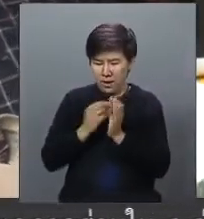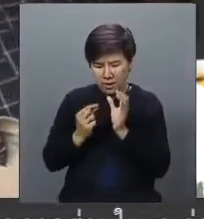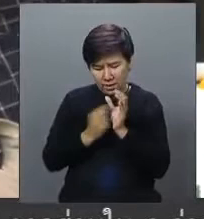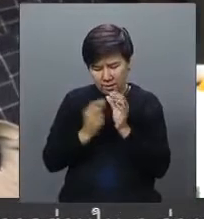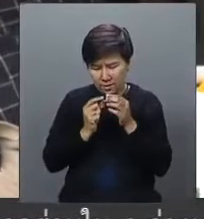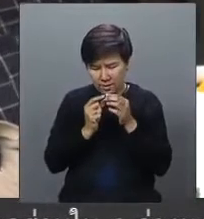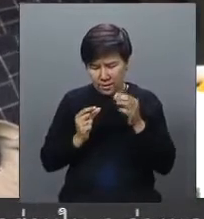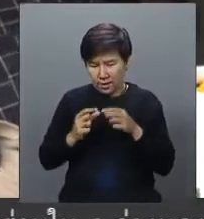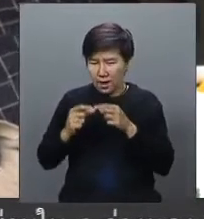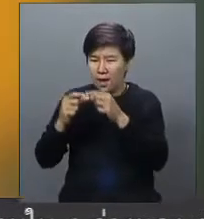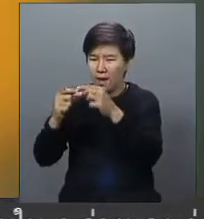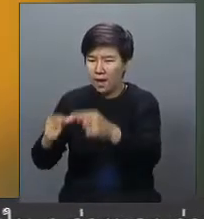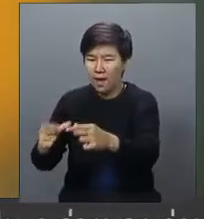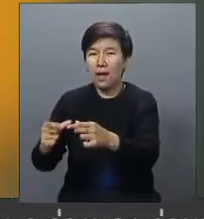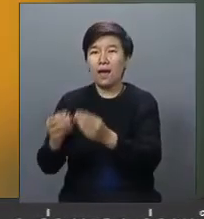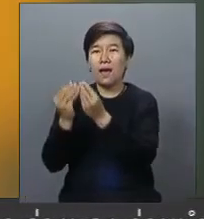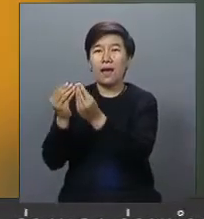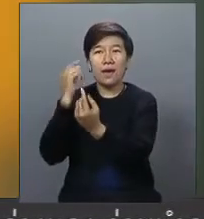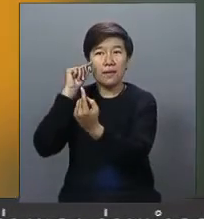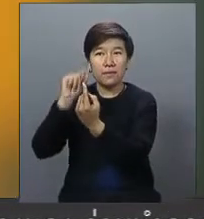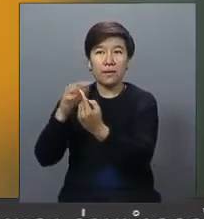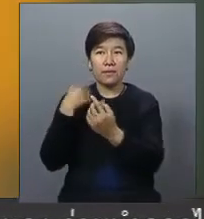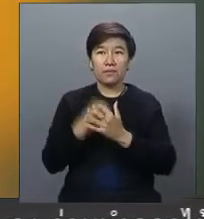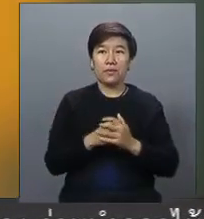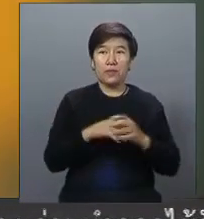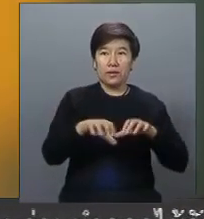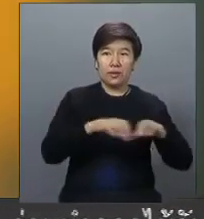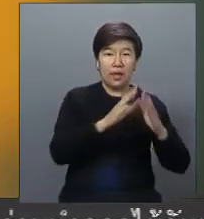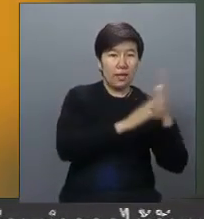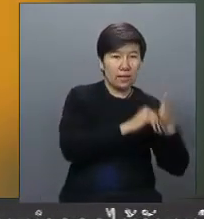ของที่ระลึกพร้อมกับจัดดอกไม้สีแดงและสีเหลืองประดับตกแต่งภายในบ้านพัก